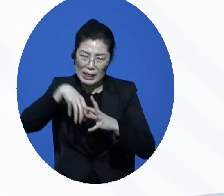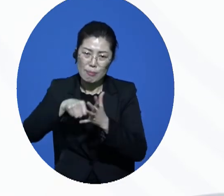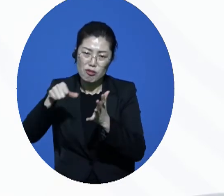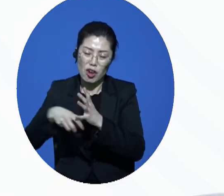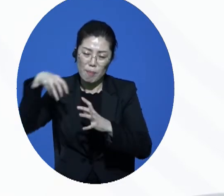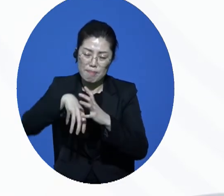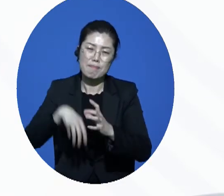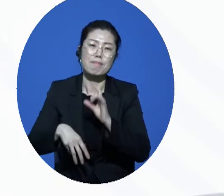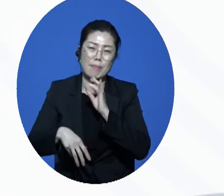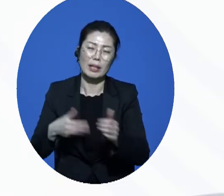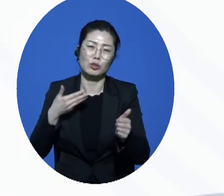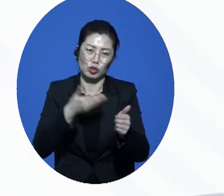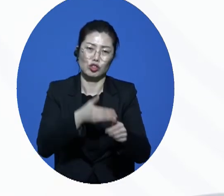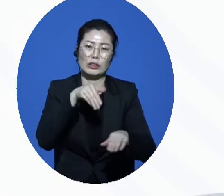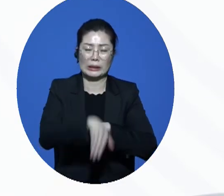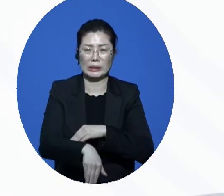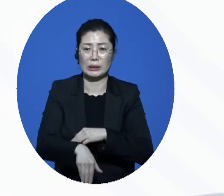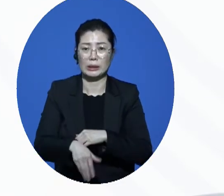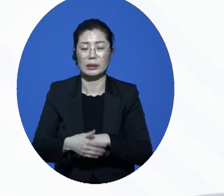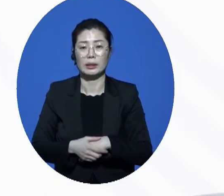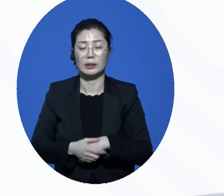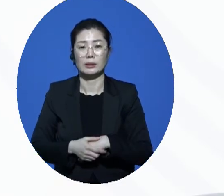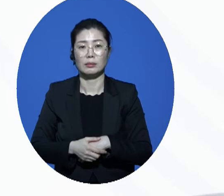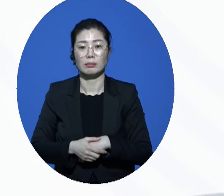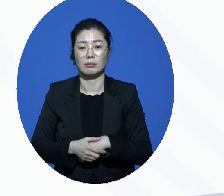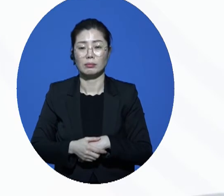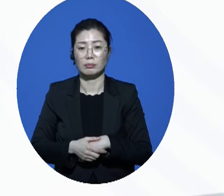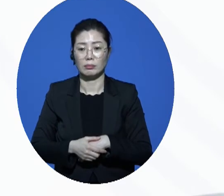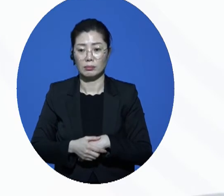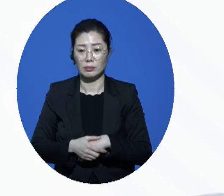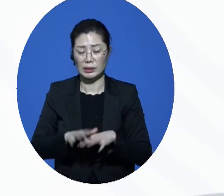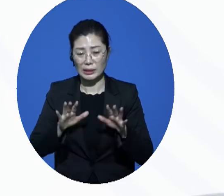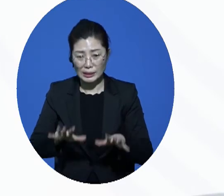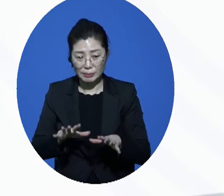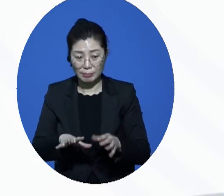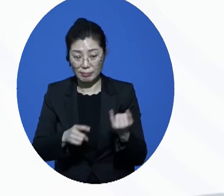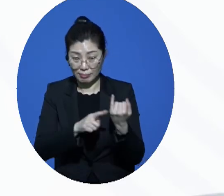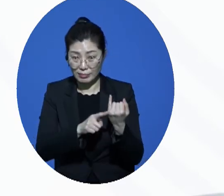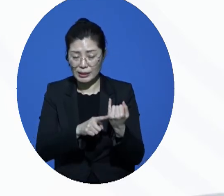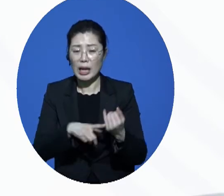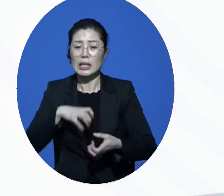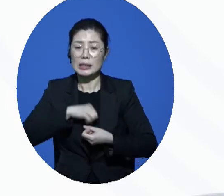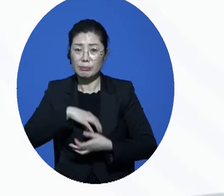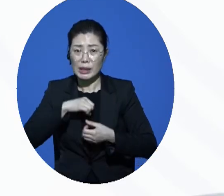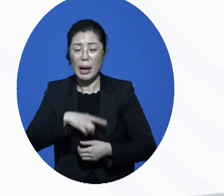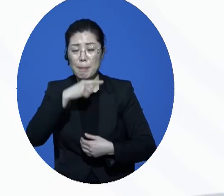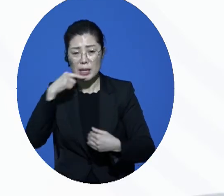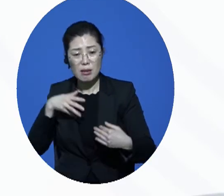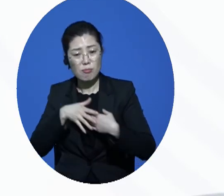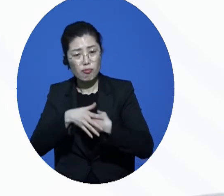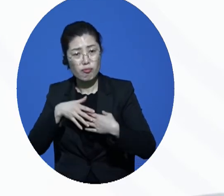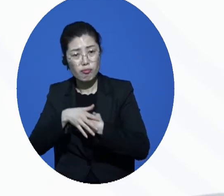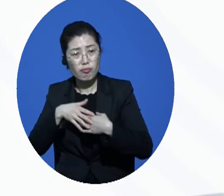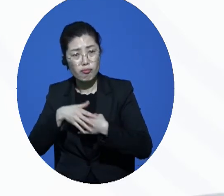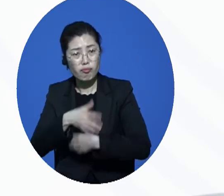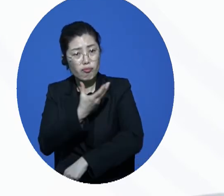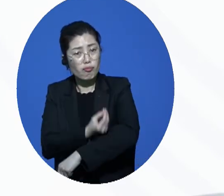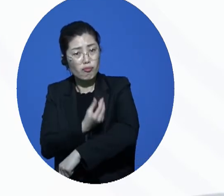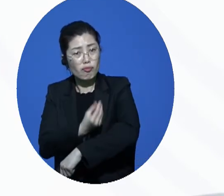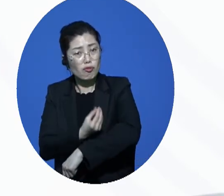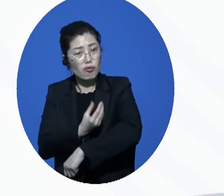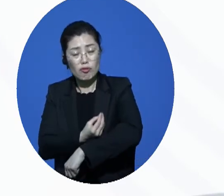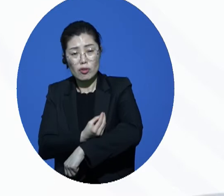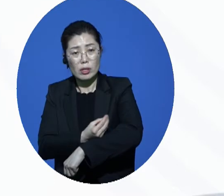그런 자가격리 상황이었습니다. 그리고 당사자는 신장투석을 받지 않으면 건강에 심각한 위험을 받는 사람이었기